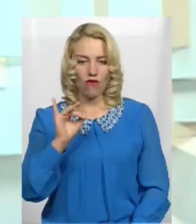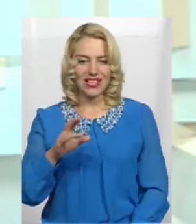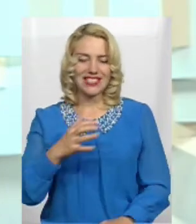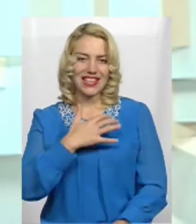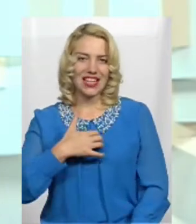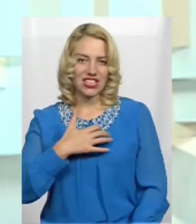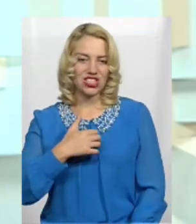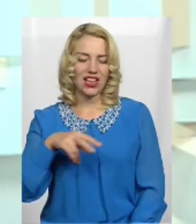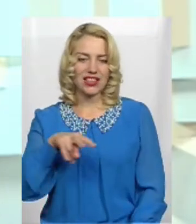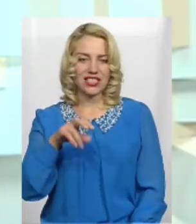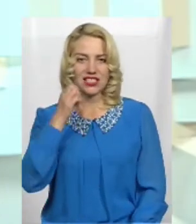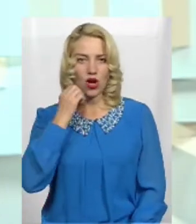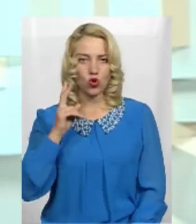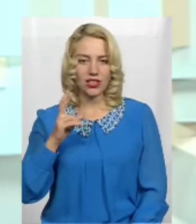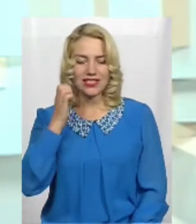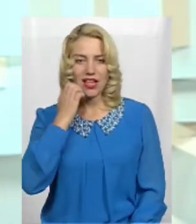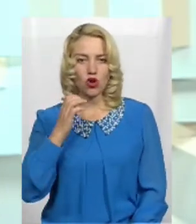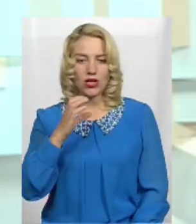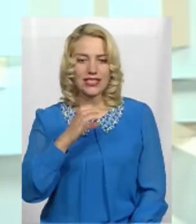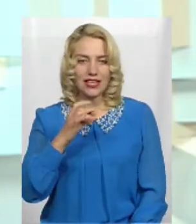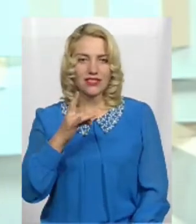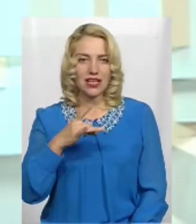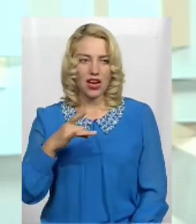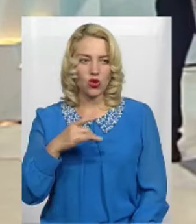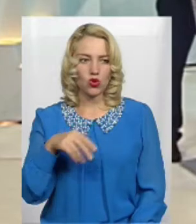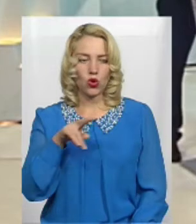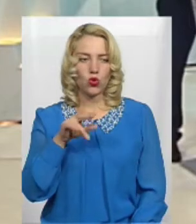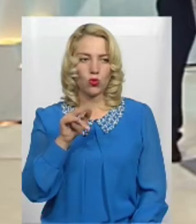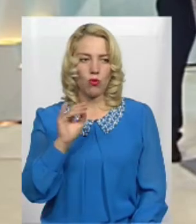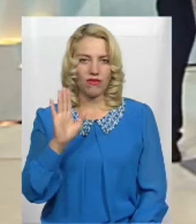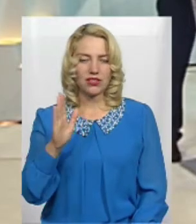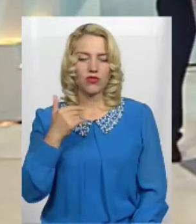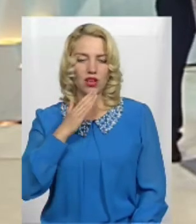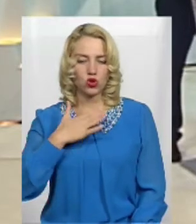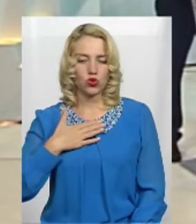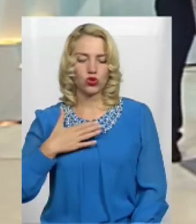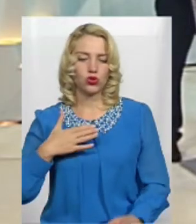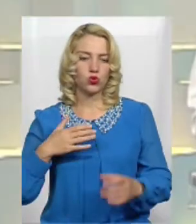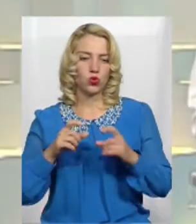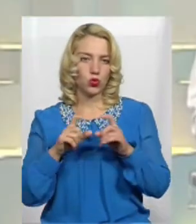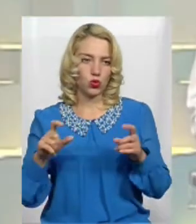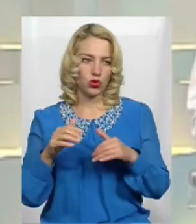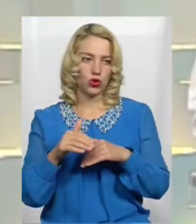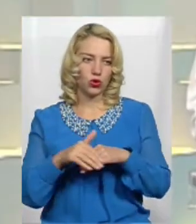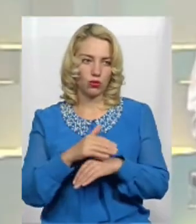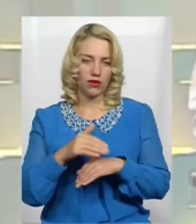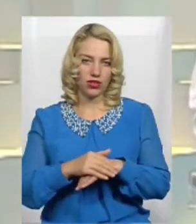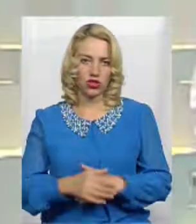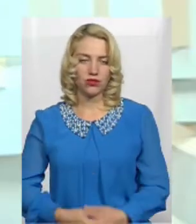Дражнянський, Летишівський, Старокостянтинівський і Старосинявський райони. І Олег Дубовик вже у нашій студії. Добрий вечір. Доброго